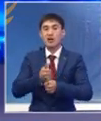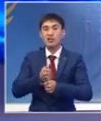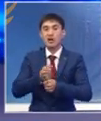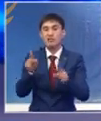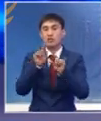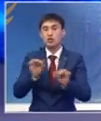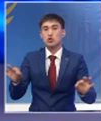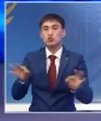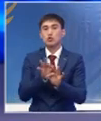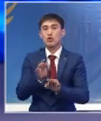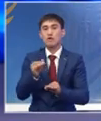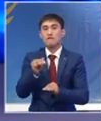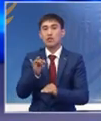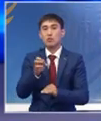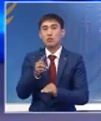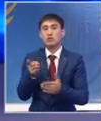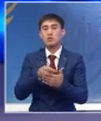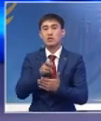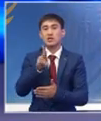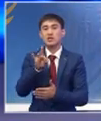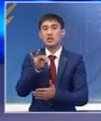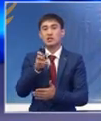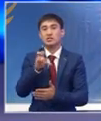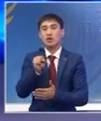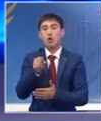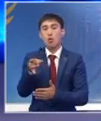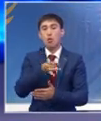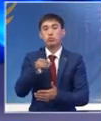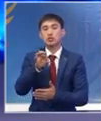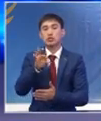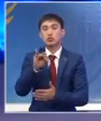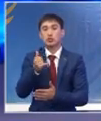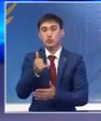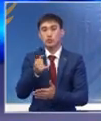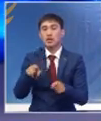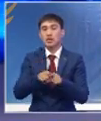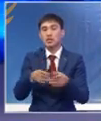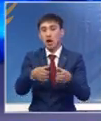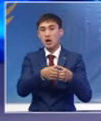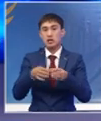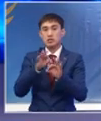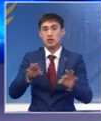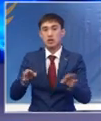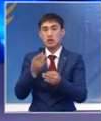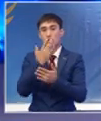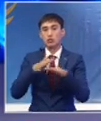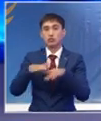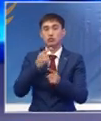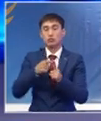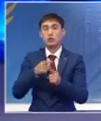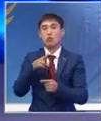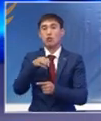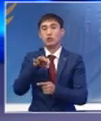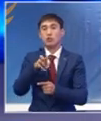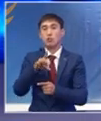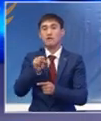руководителя и главного дирижера филармонии имени Даниша Ракишева в области Жетісу, а также оркестра народных инструментов имени